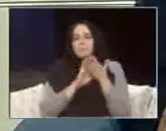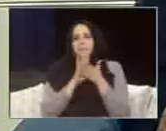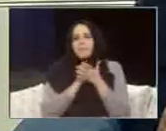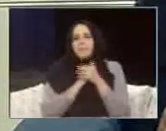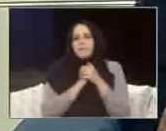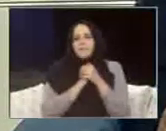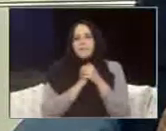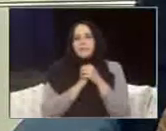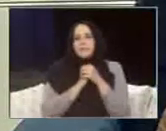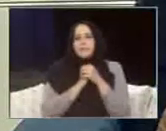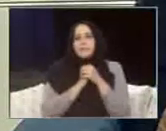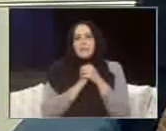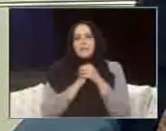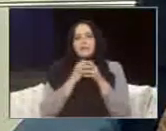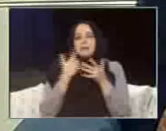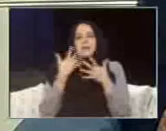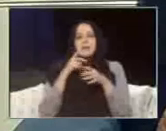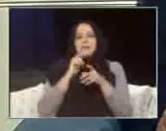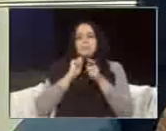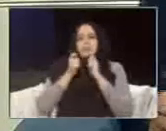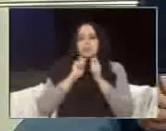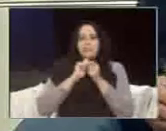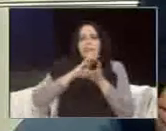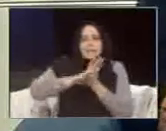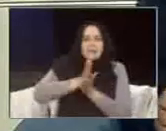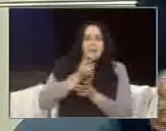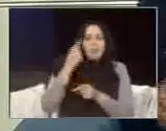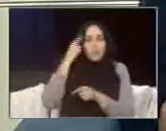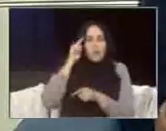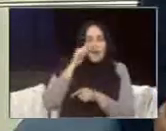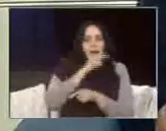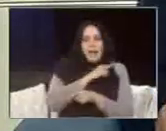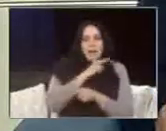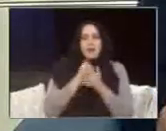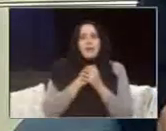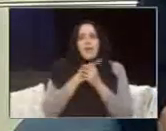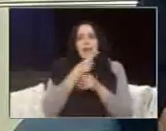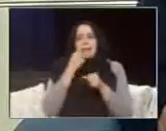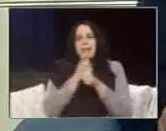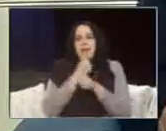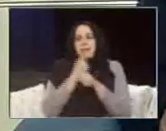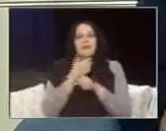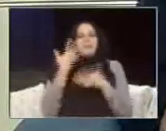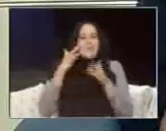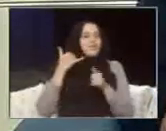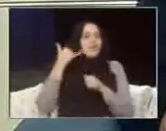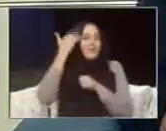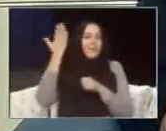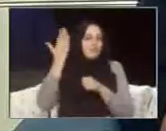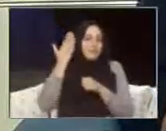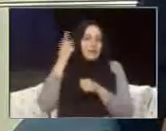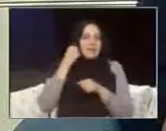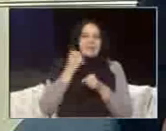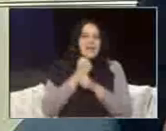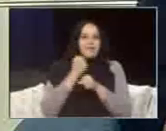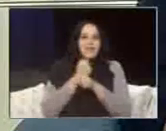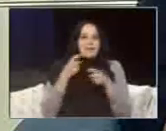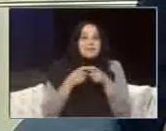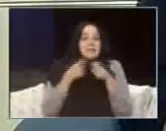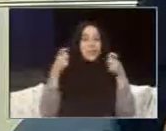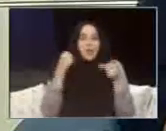الظلم هذا عاود رجع غي نفسه. أنا نخدم في شركة يعني كما قال لك نخدم قلب